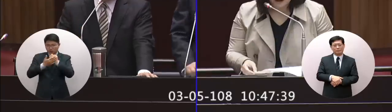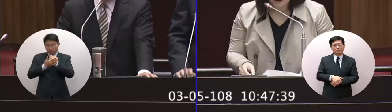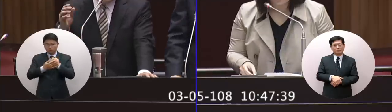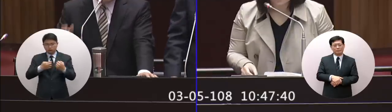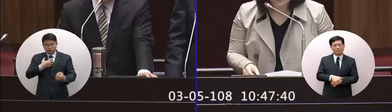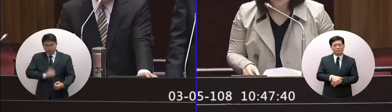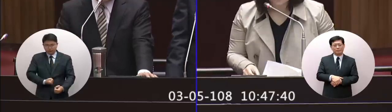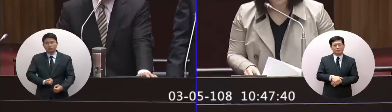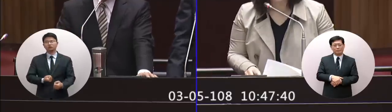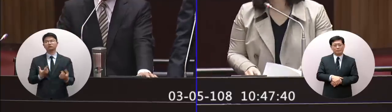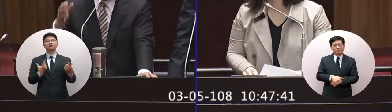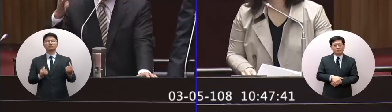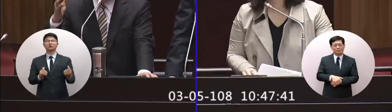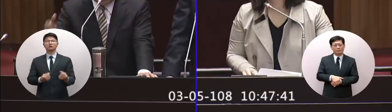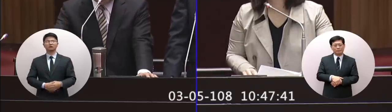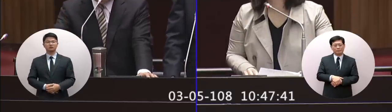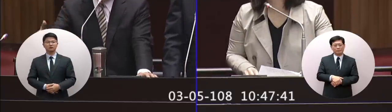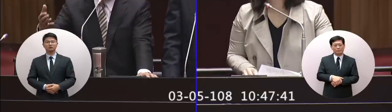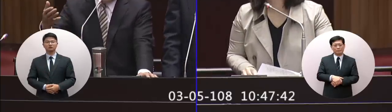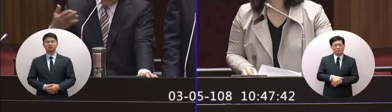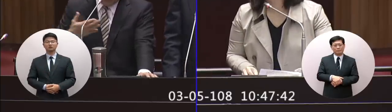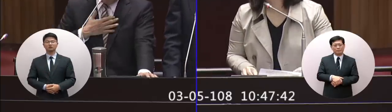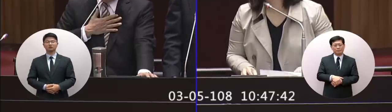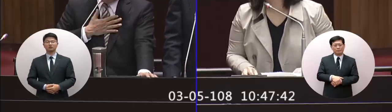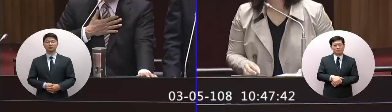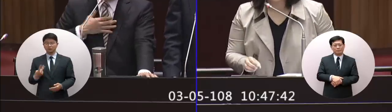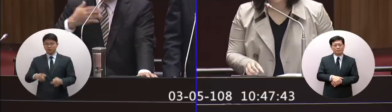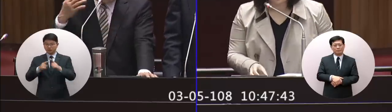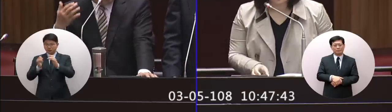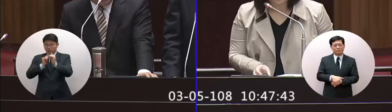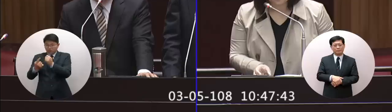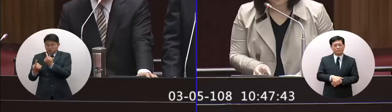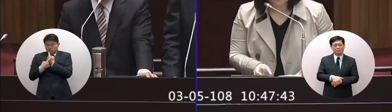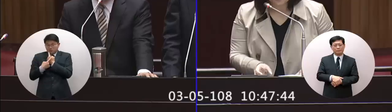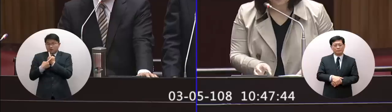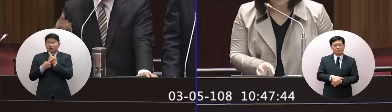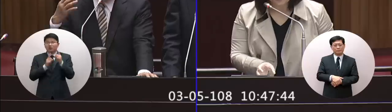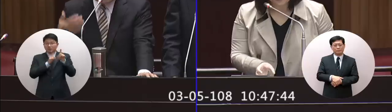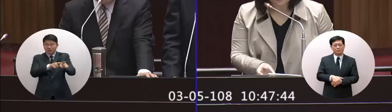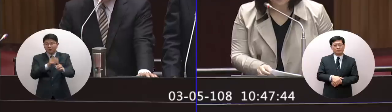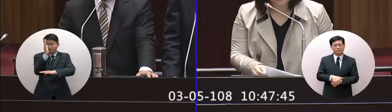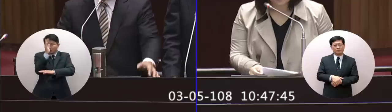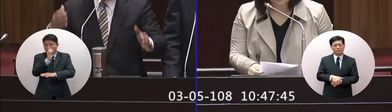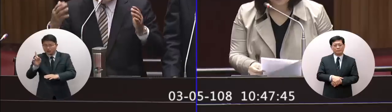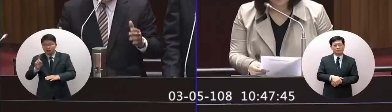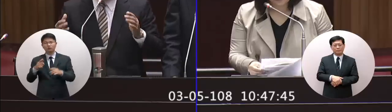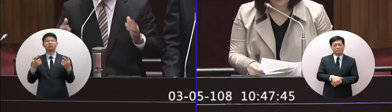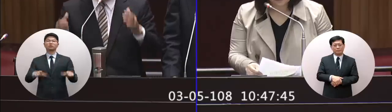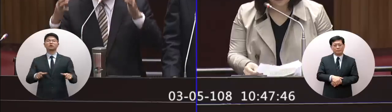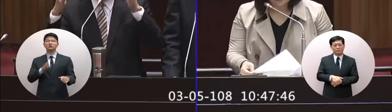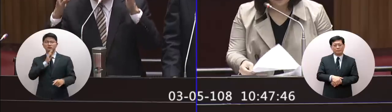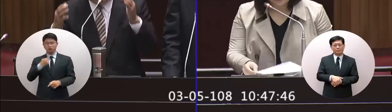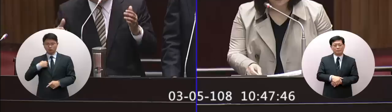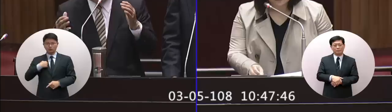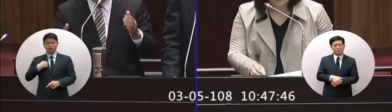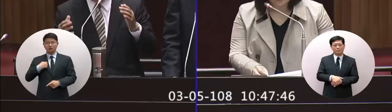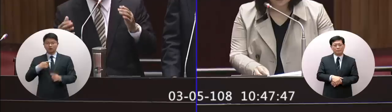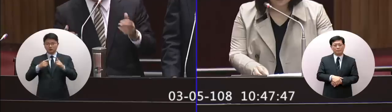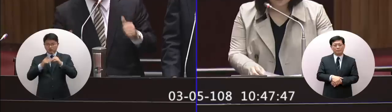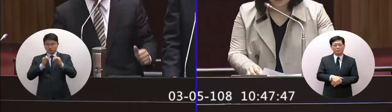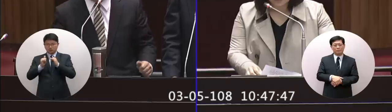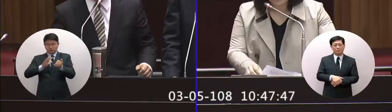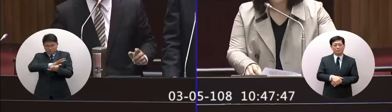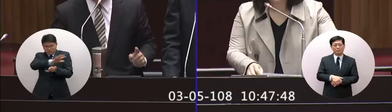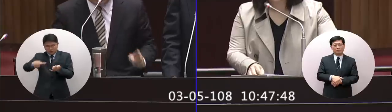相同的。而这个也不是人民陪我或者陪政府，而是大家举